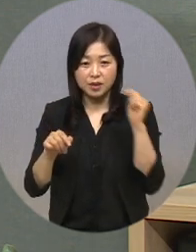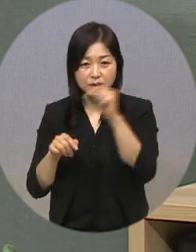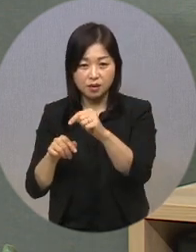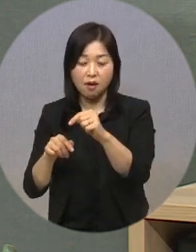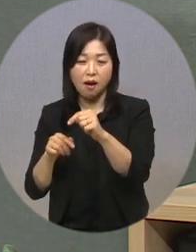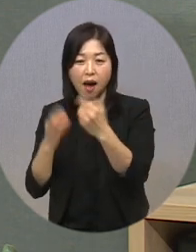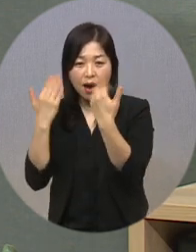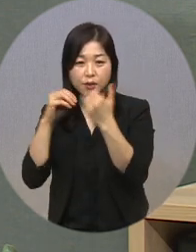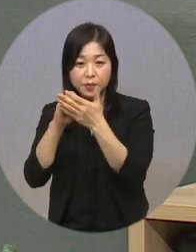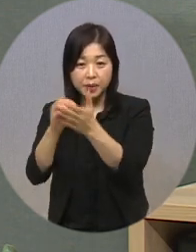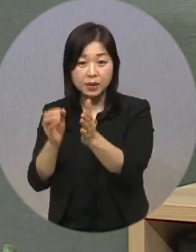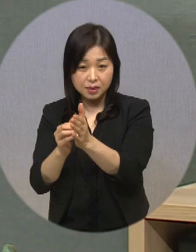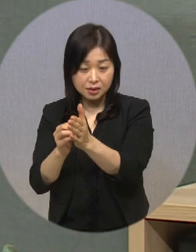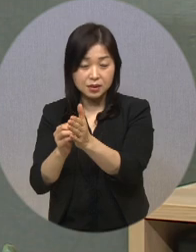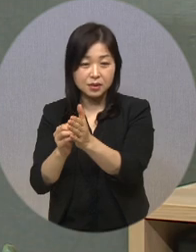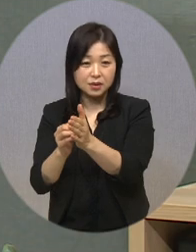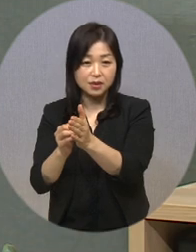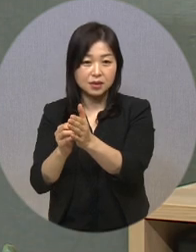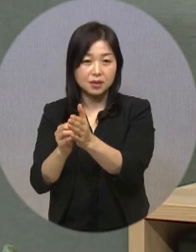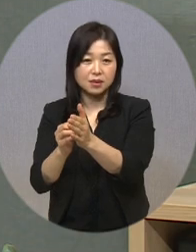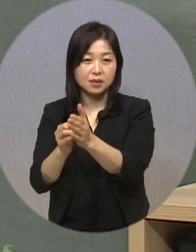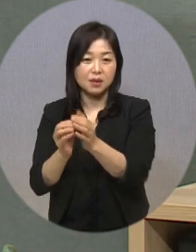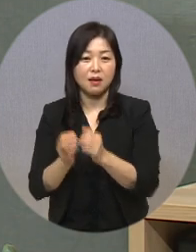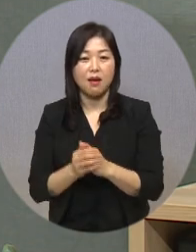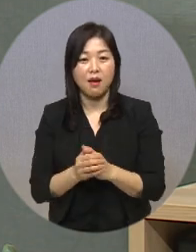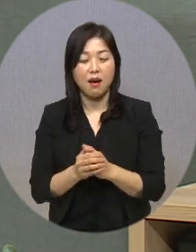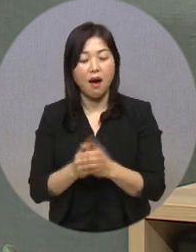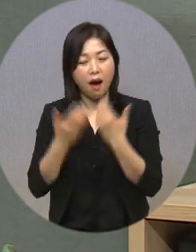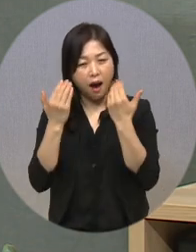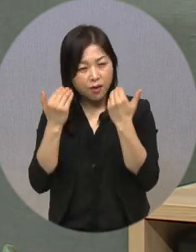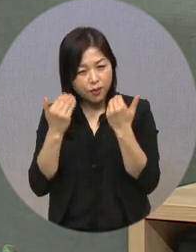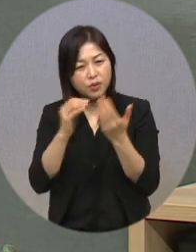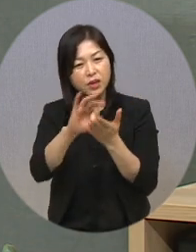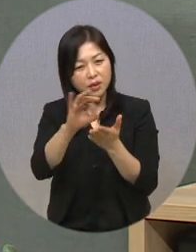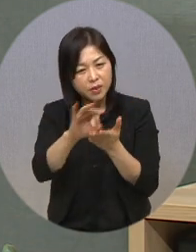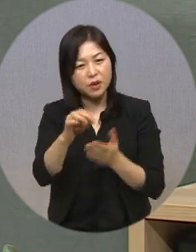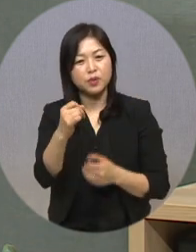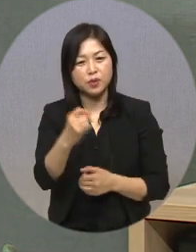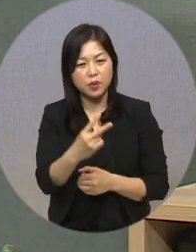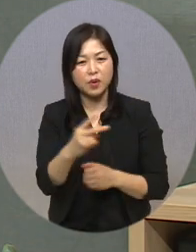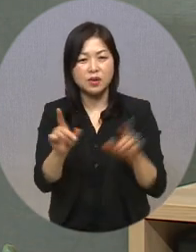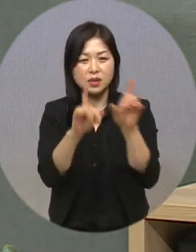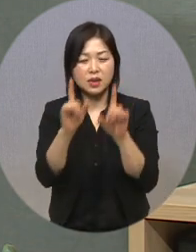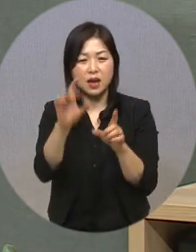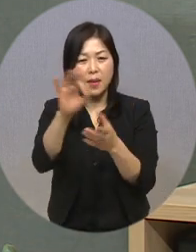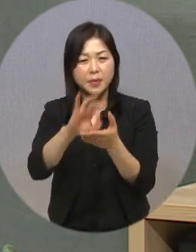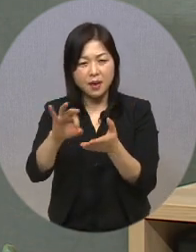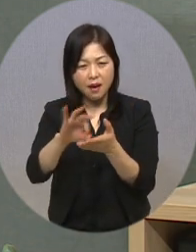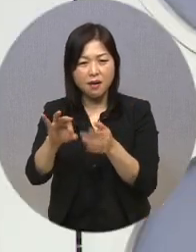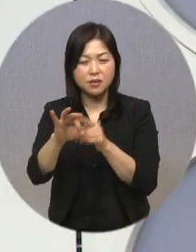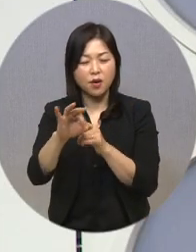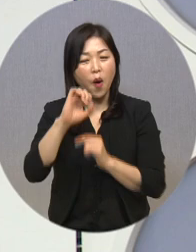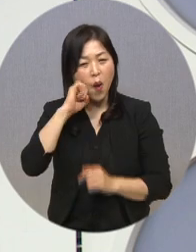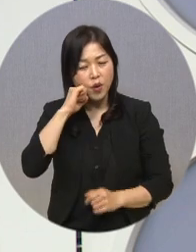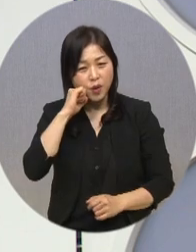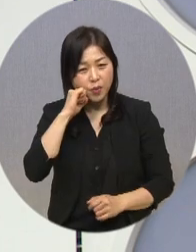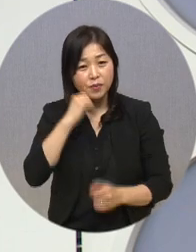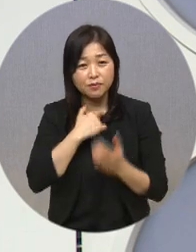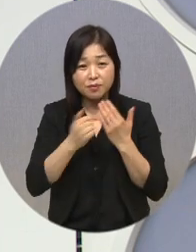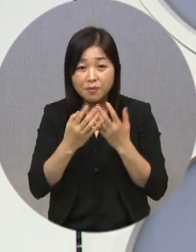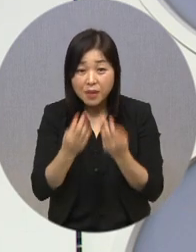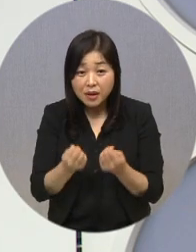입학은 하셨겠지만은 여러 가지 이제 학자금 문제라든가 생활비 이런 것 때문에 어려우셨겠죠? 뭐